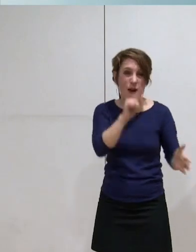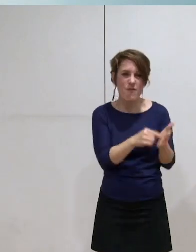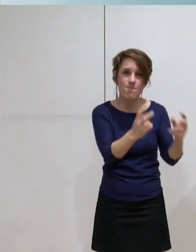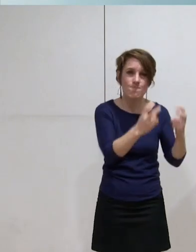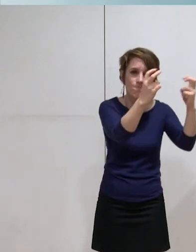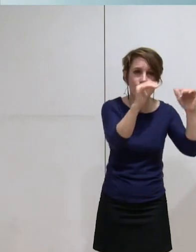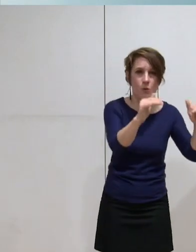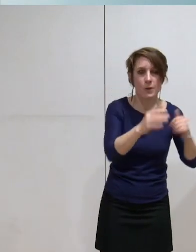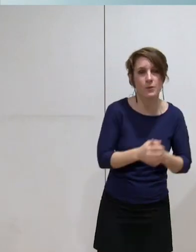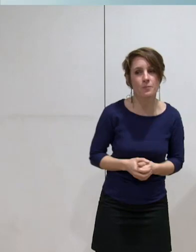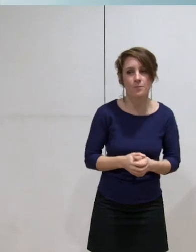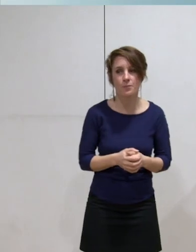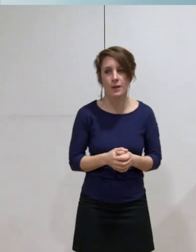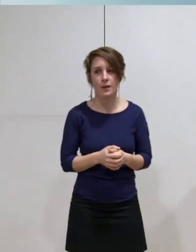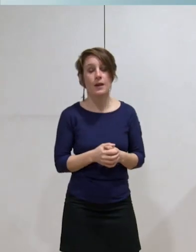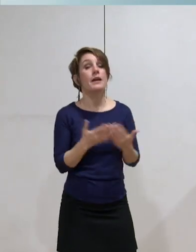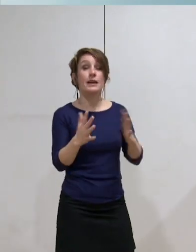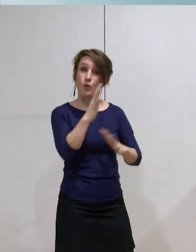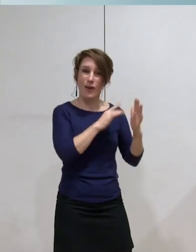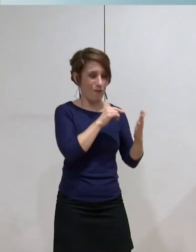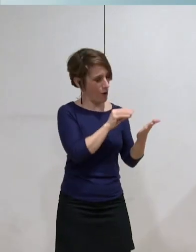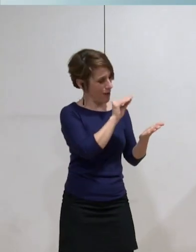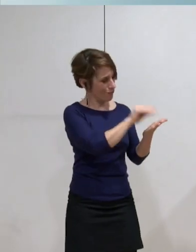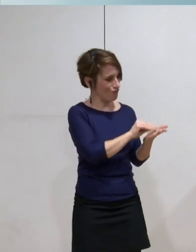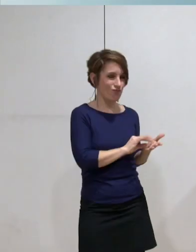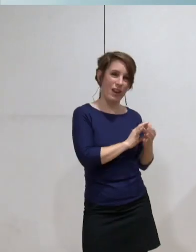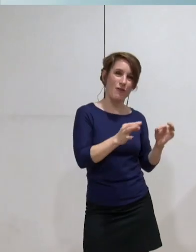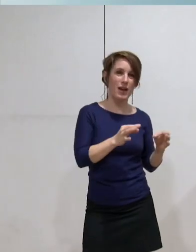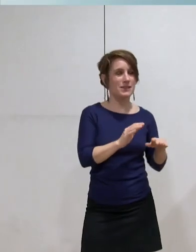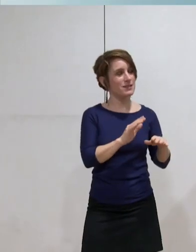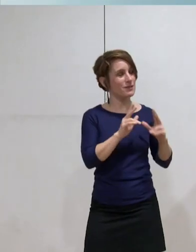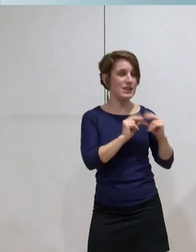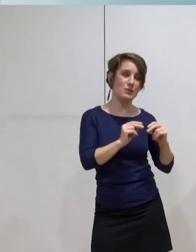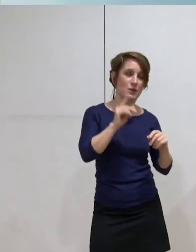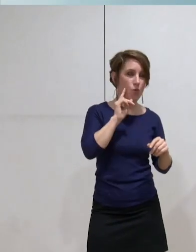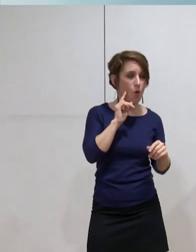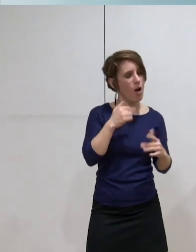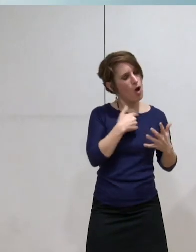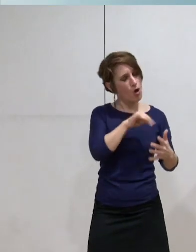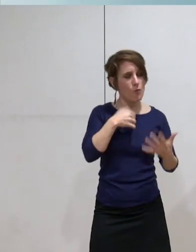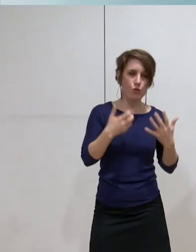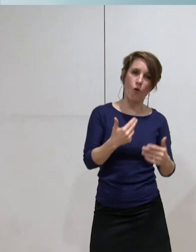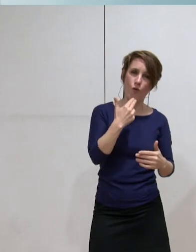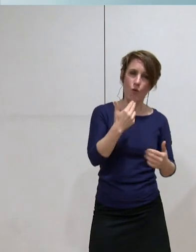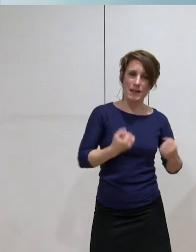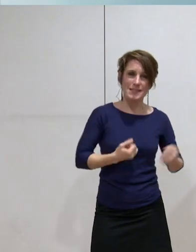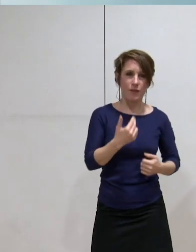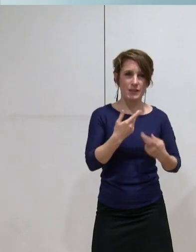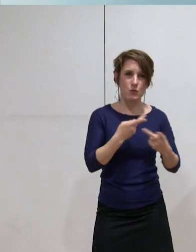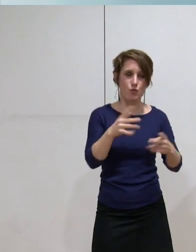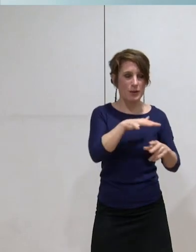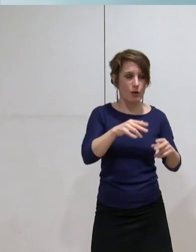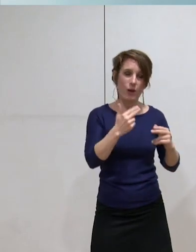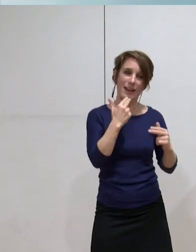2009 de Grenoble cette hausse est motivée par la volonté de maintenir la qualité du service public local face à la forte dégradation de